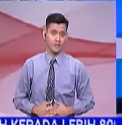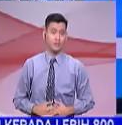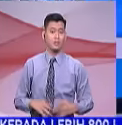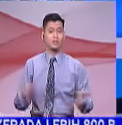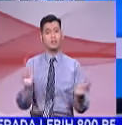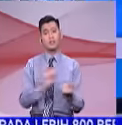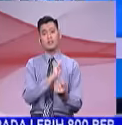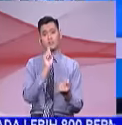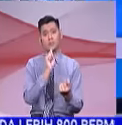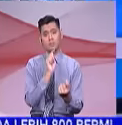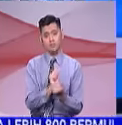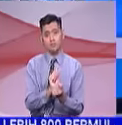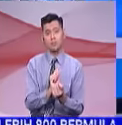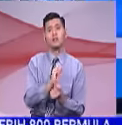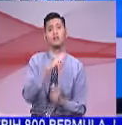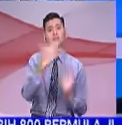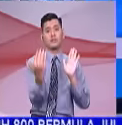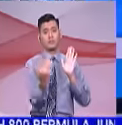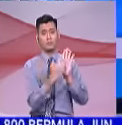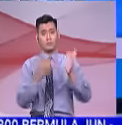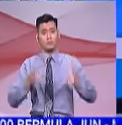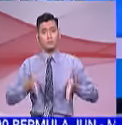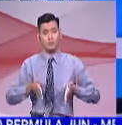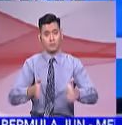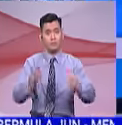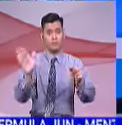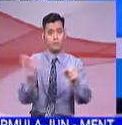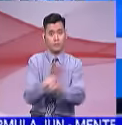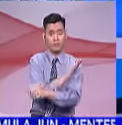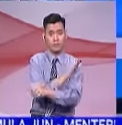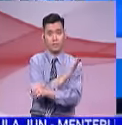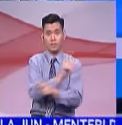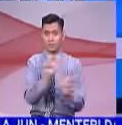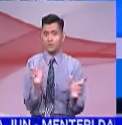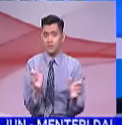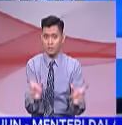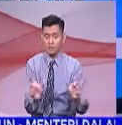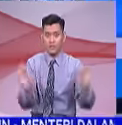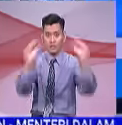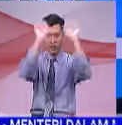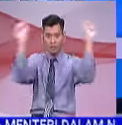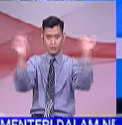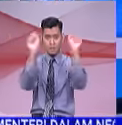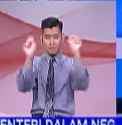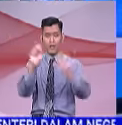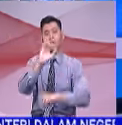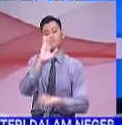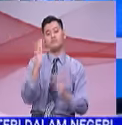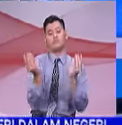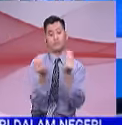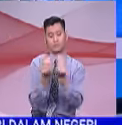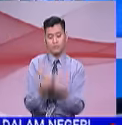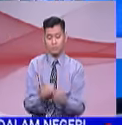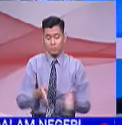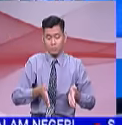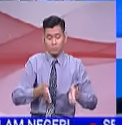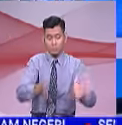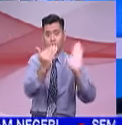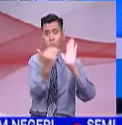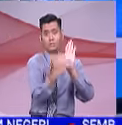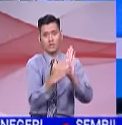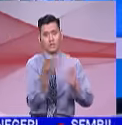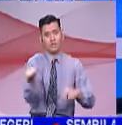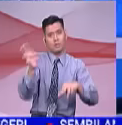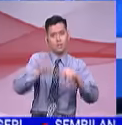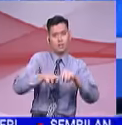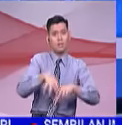Selaras pelaksanaan Sekatan Pergerakan Penuh bermula Selasa depan. Jumlah Sekatan Jalan Raya SJR akan ditambah daripada